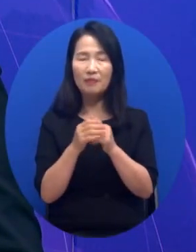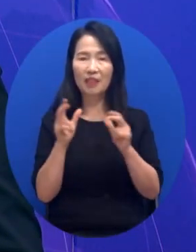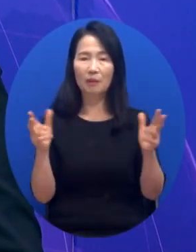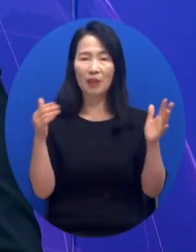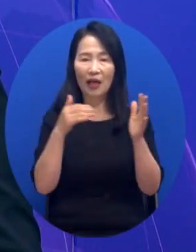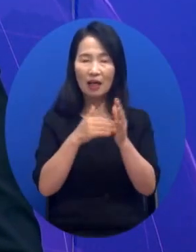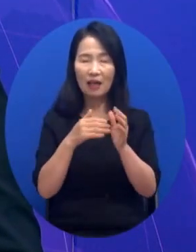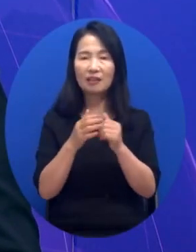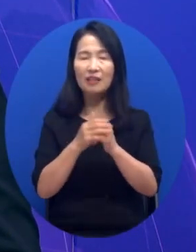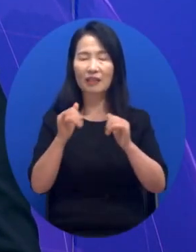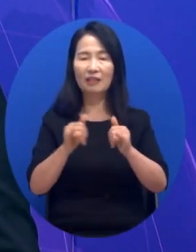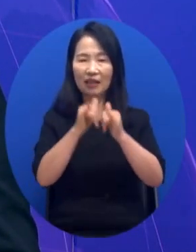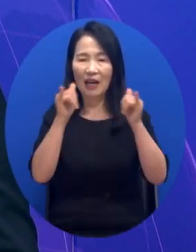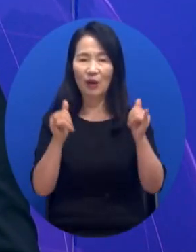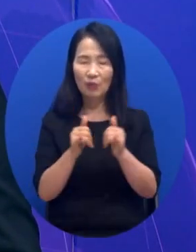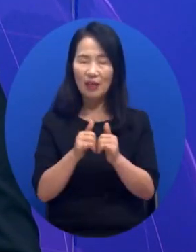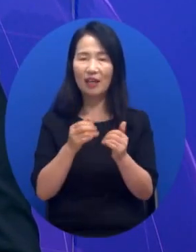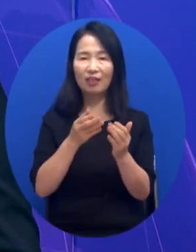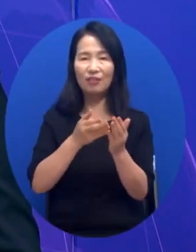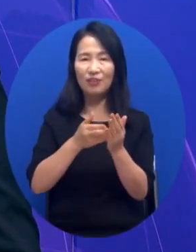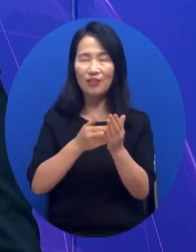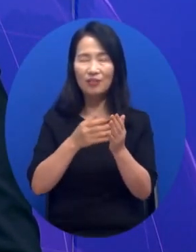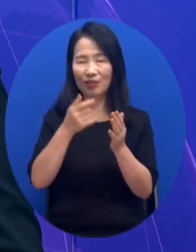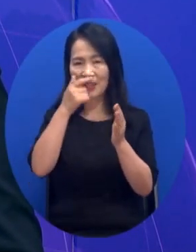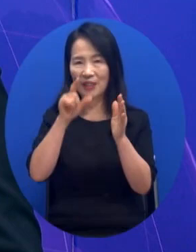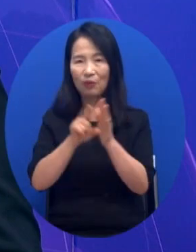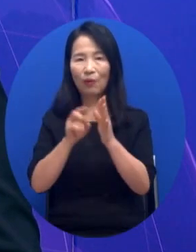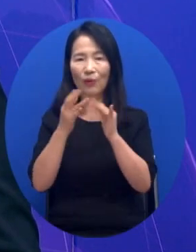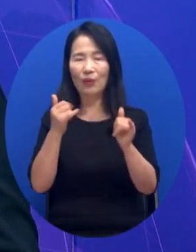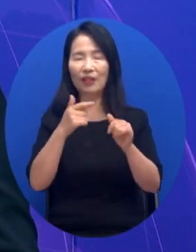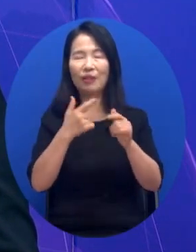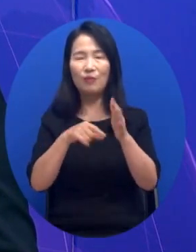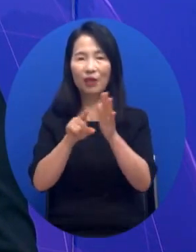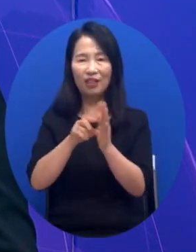지금까지 소셜 브리핑 크리스천을 위한 세상보기였습니다.